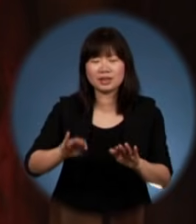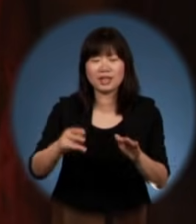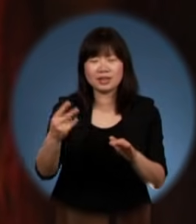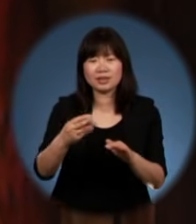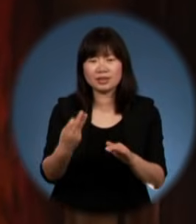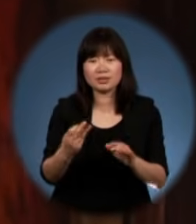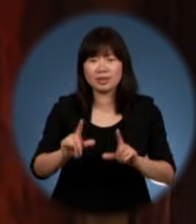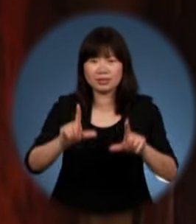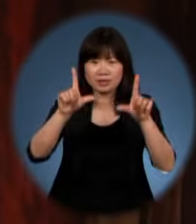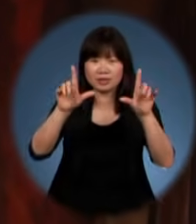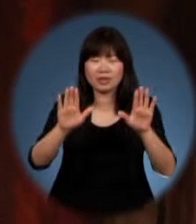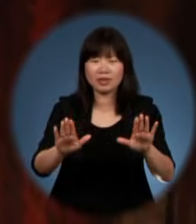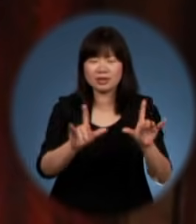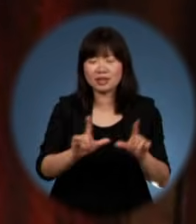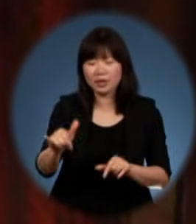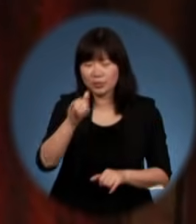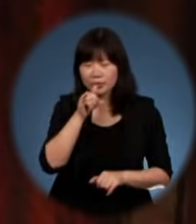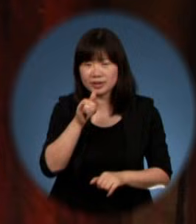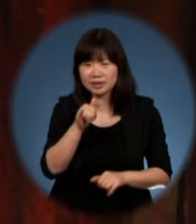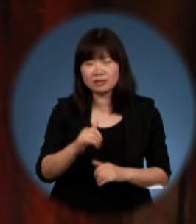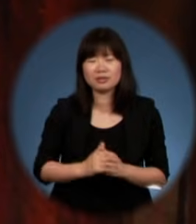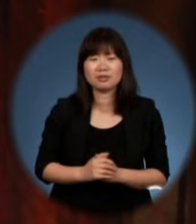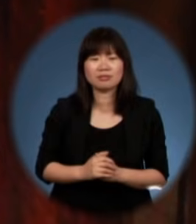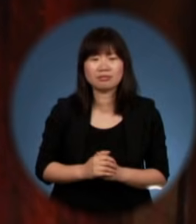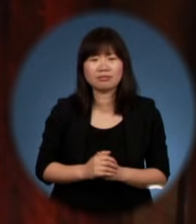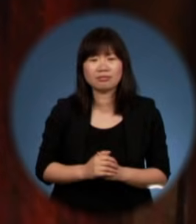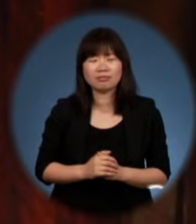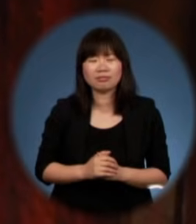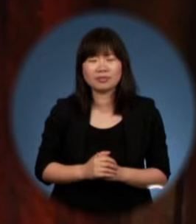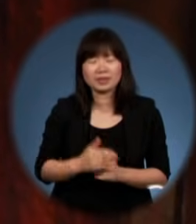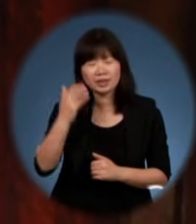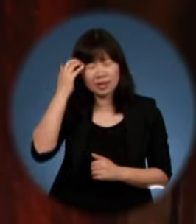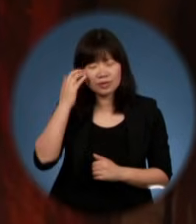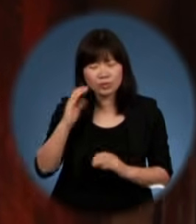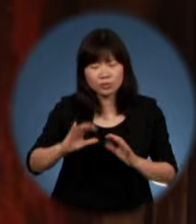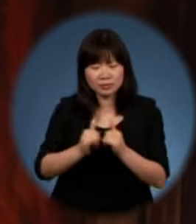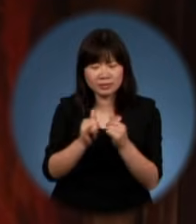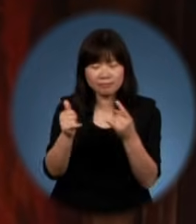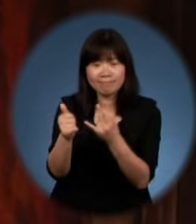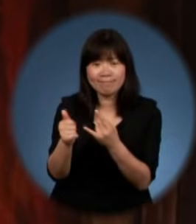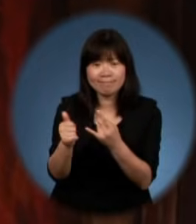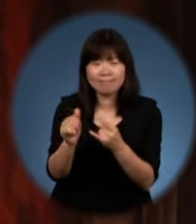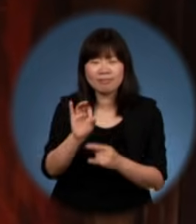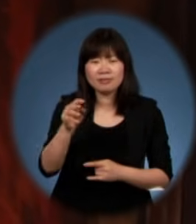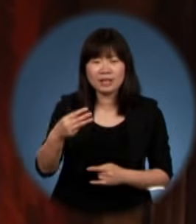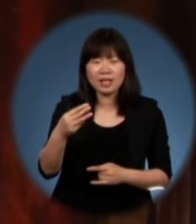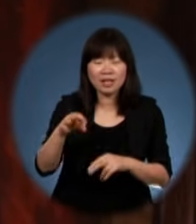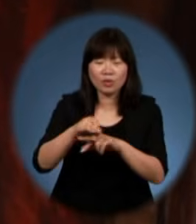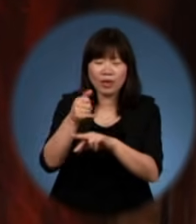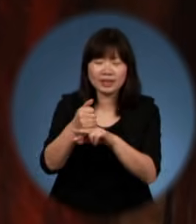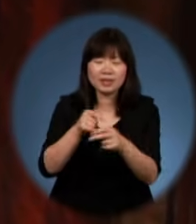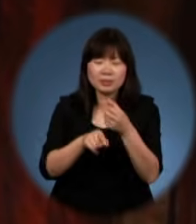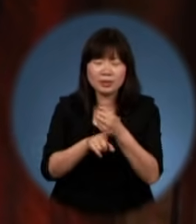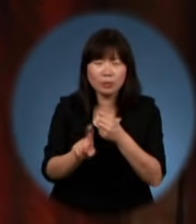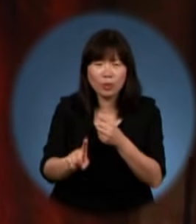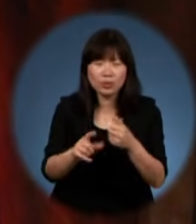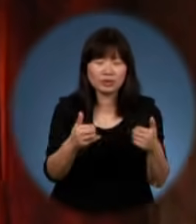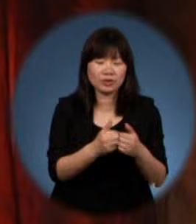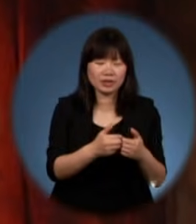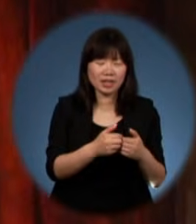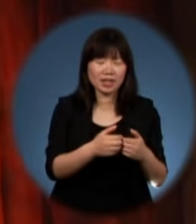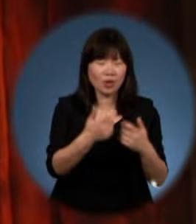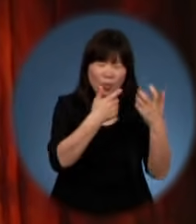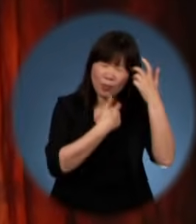2013년을 살고 있는 대한민국 국민들에게 알렉산더는 어떤 의미입니까 전쟁광